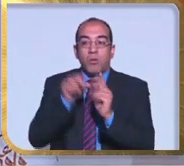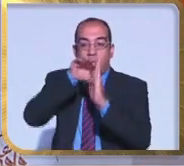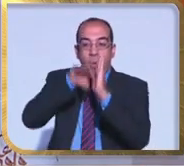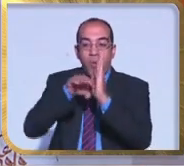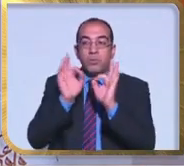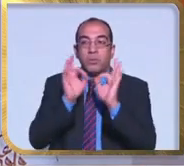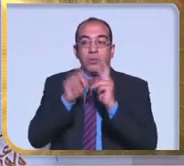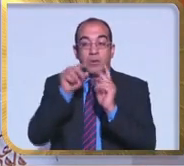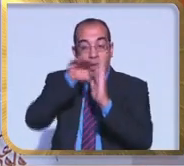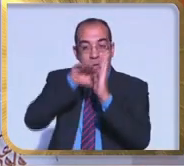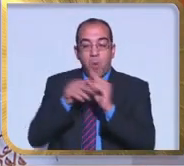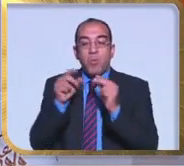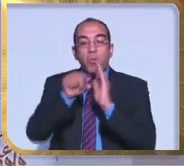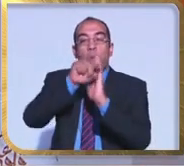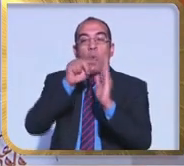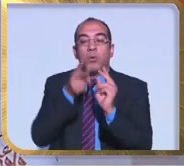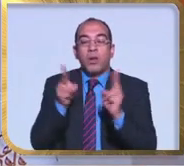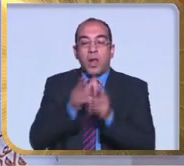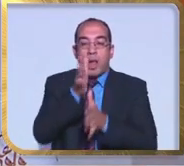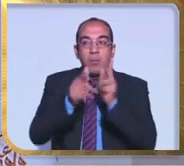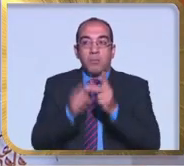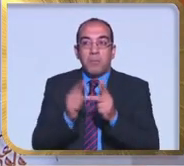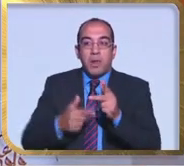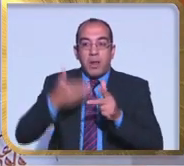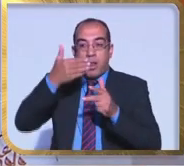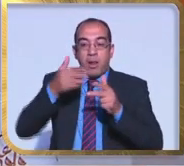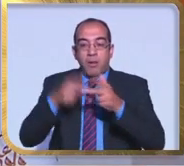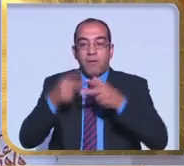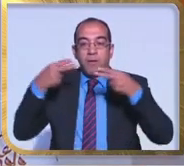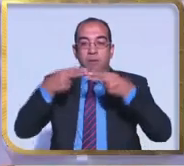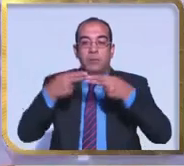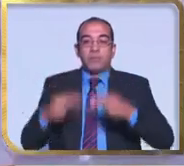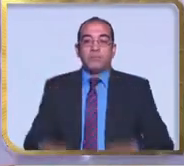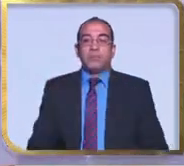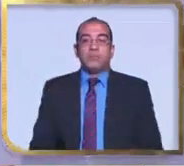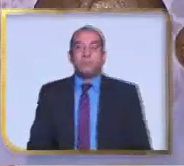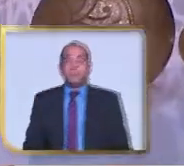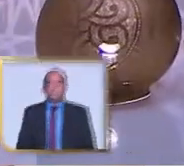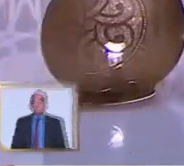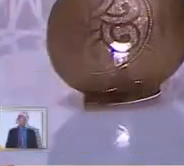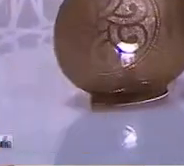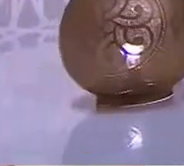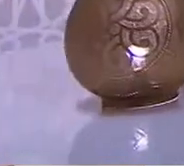تضمنه من أبواب. ونكمل إن شاء الله بعد هذا الفاصل.